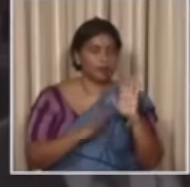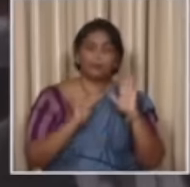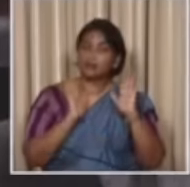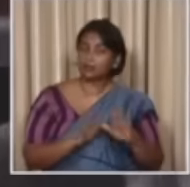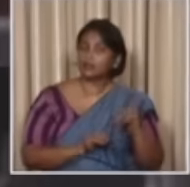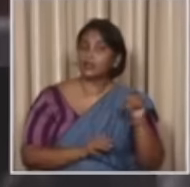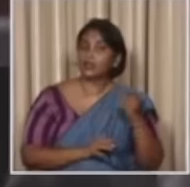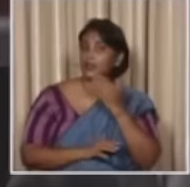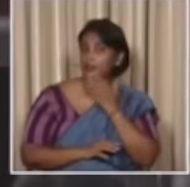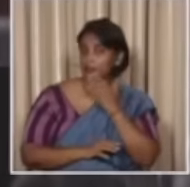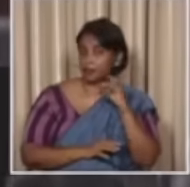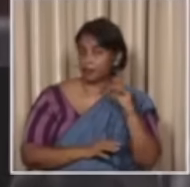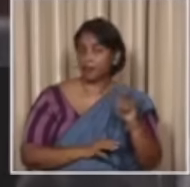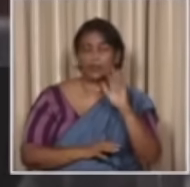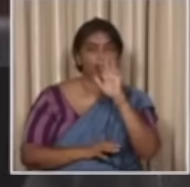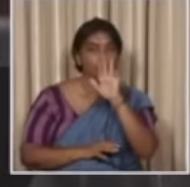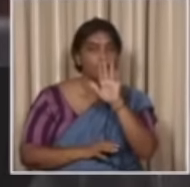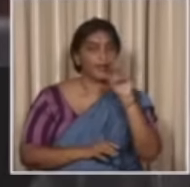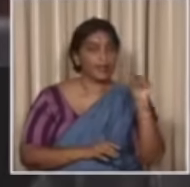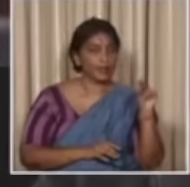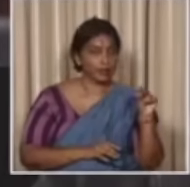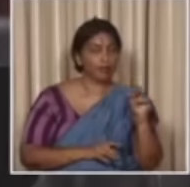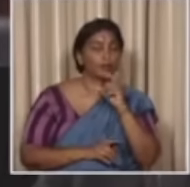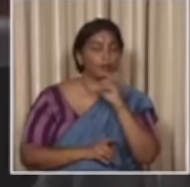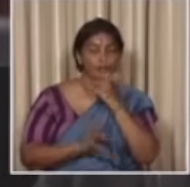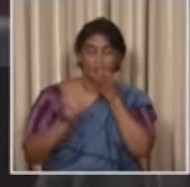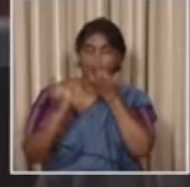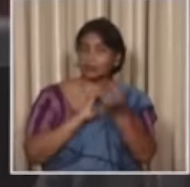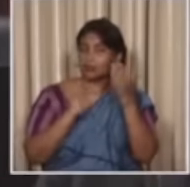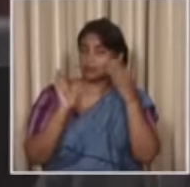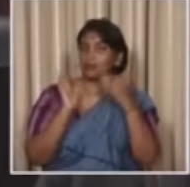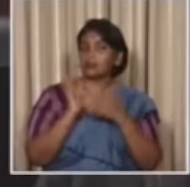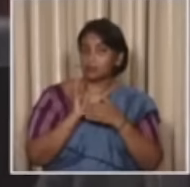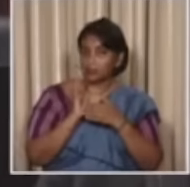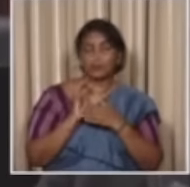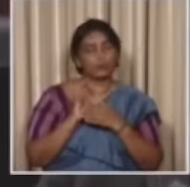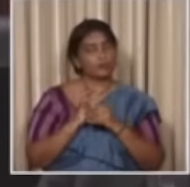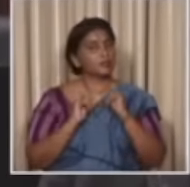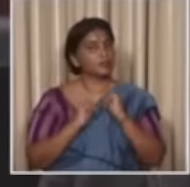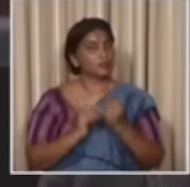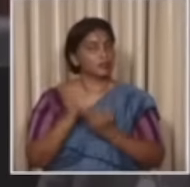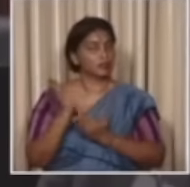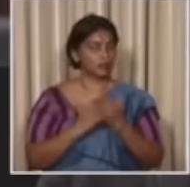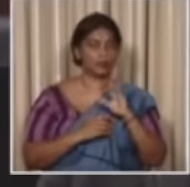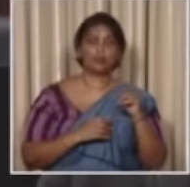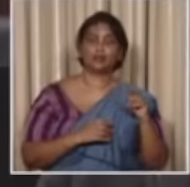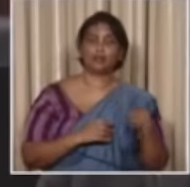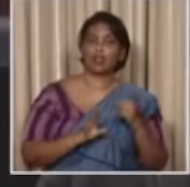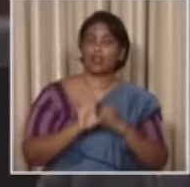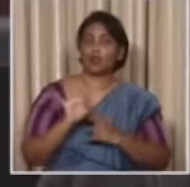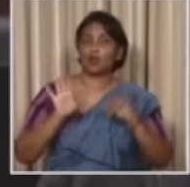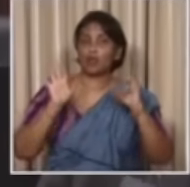නමුත් ඇමරිකාවේ 9/11 ත්‍රස්ත ප්‍රහාරය පිළිබඳ චෝදනා ගොනු කරන්නේ